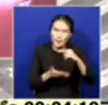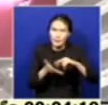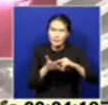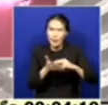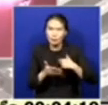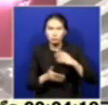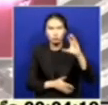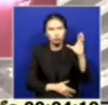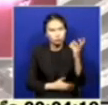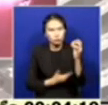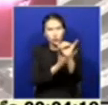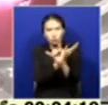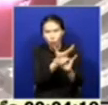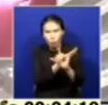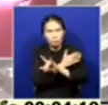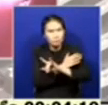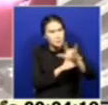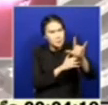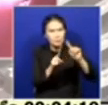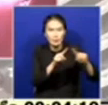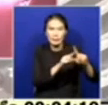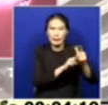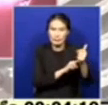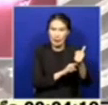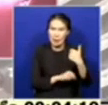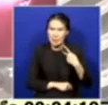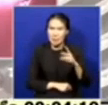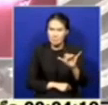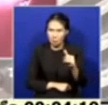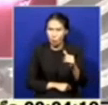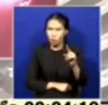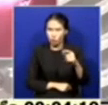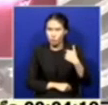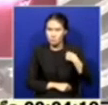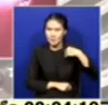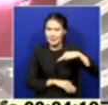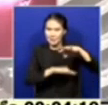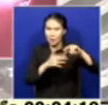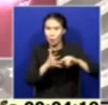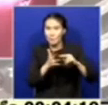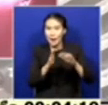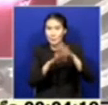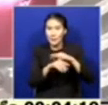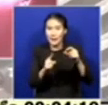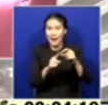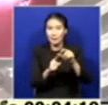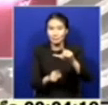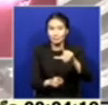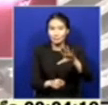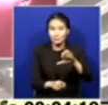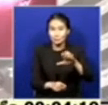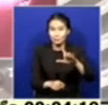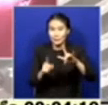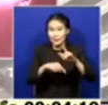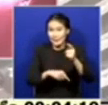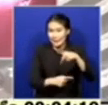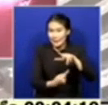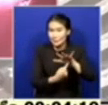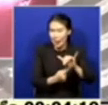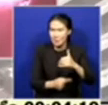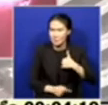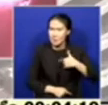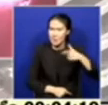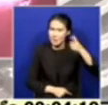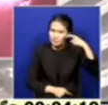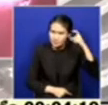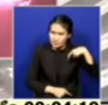ยนะฮะก็เลยไม่เกิดสถานะดังกล่าวนะเพราะฉะนั้นจำนวนคนที่จะไปอยู่ในประเท